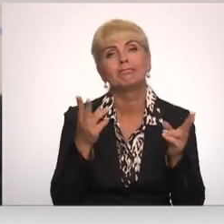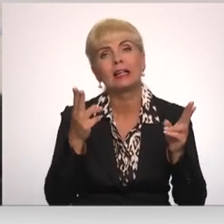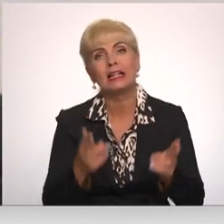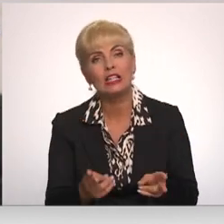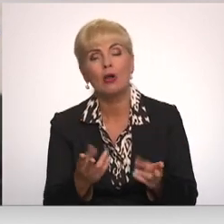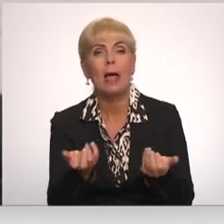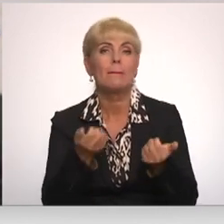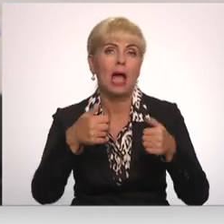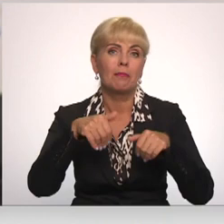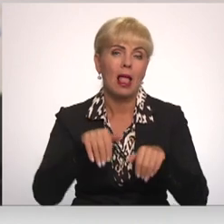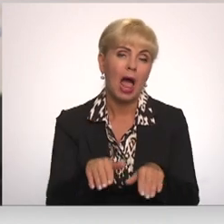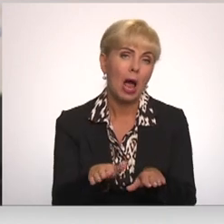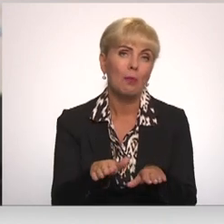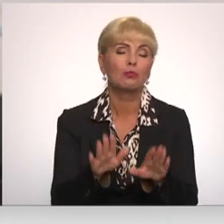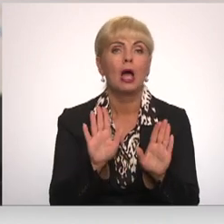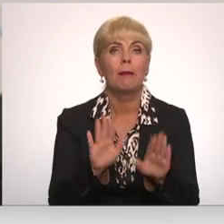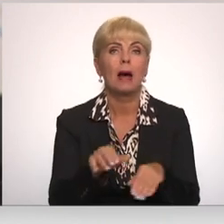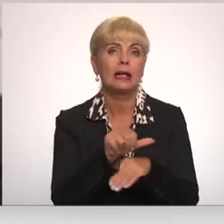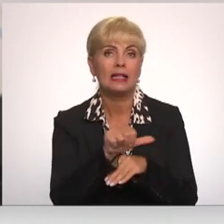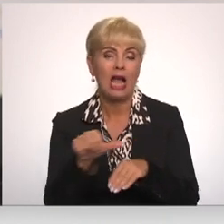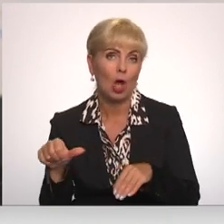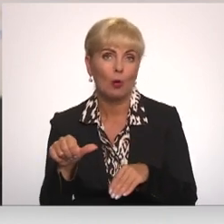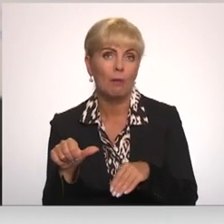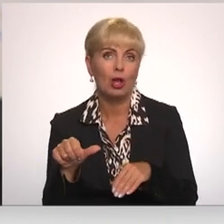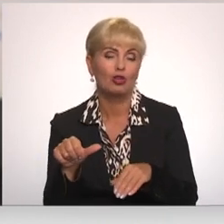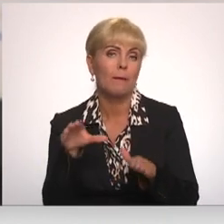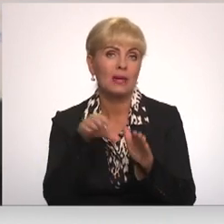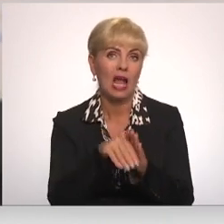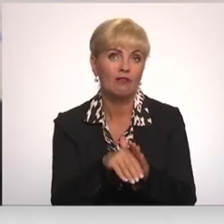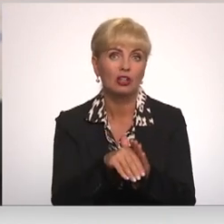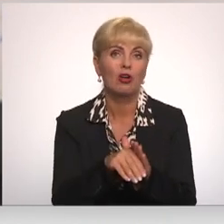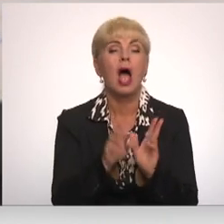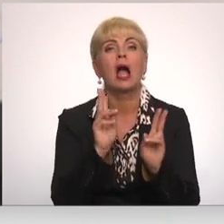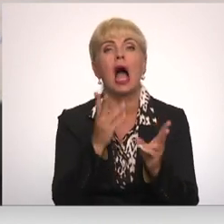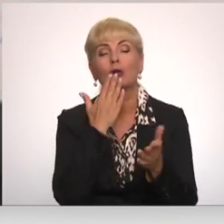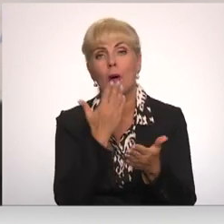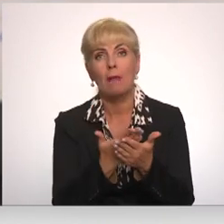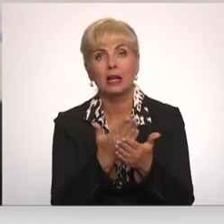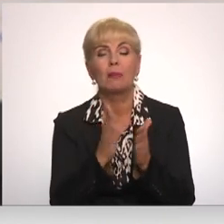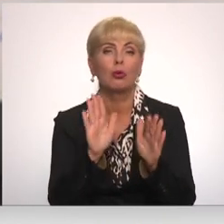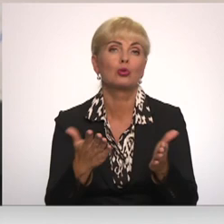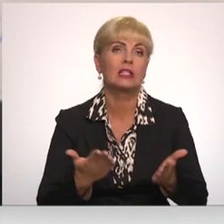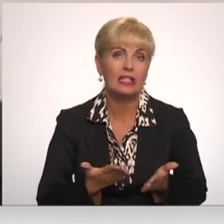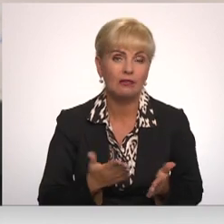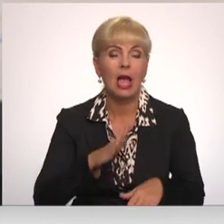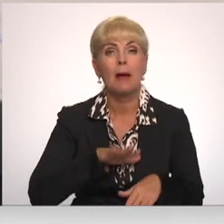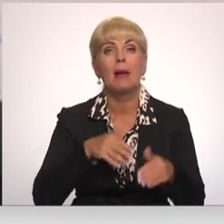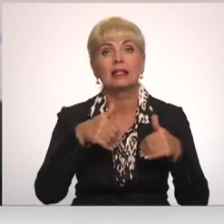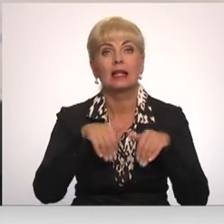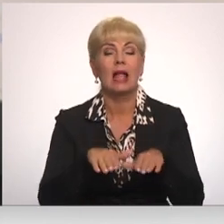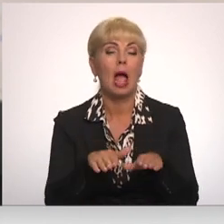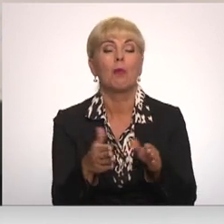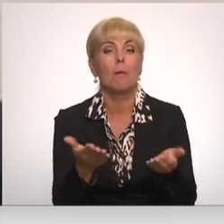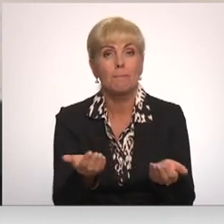pieņemts lēmums par ierobežojumu ieviešanu. Kā tas izpaužās praktiski, tad pēc lēmuma